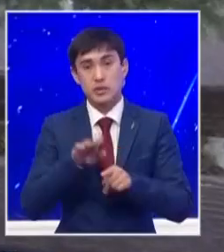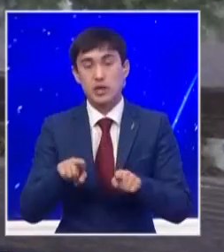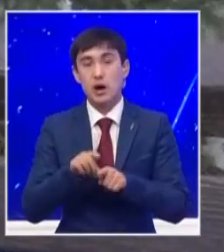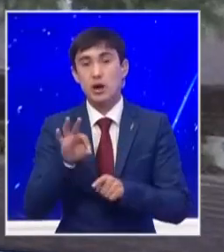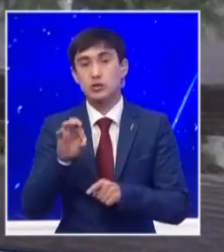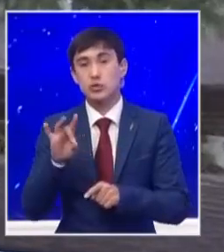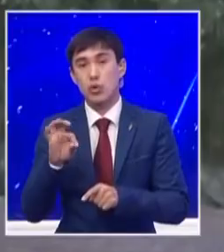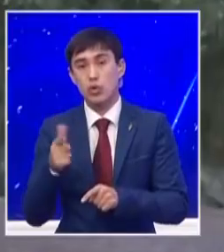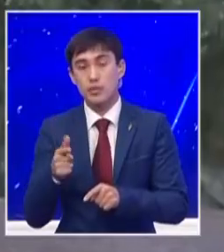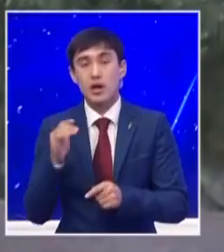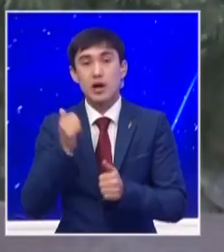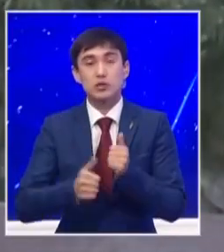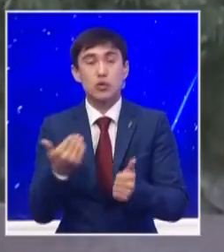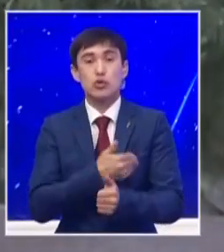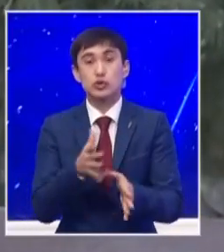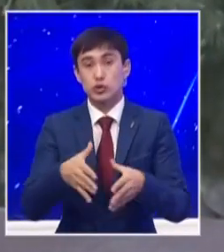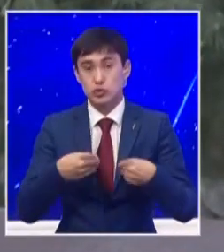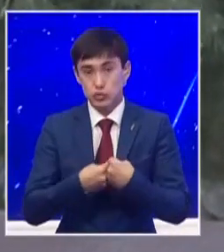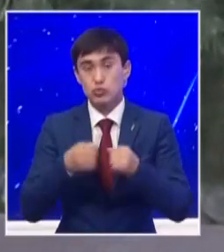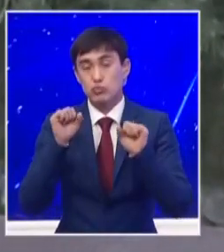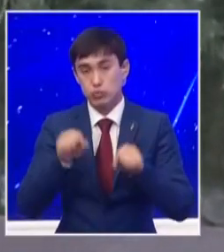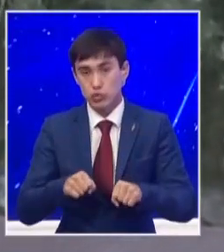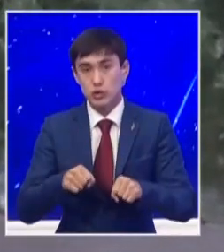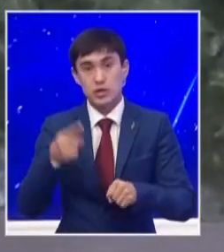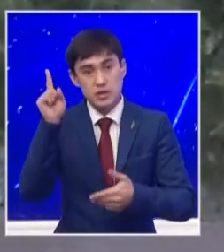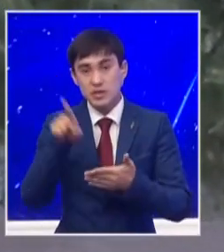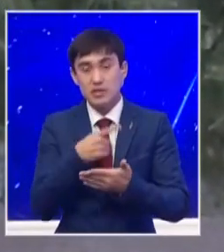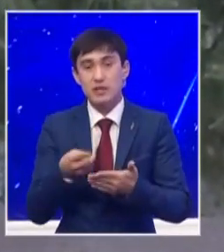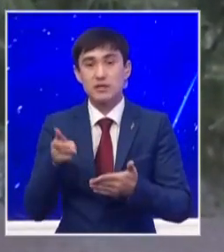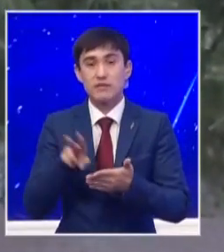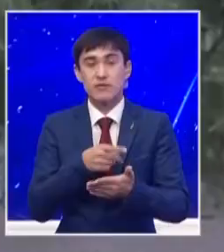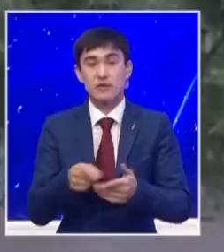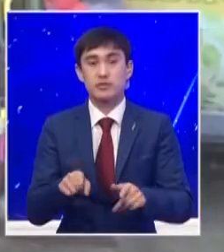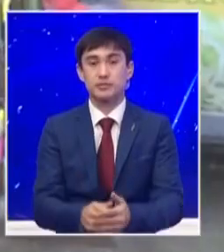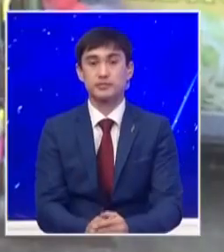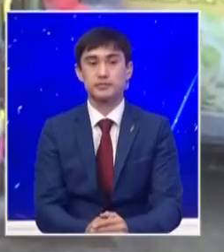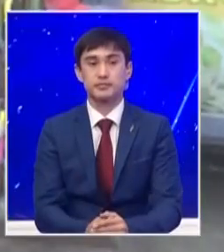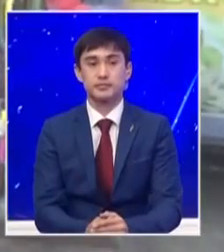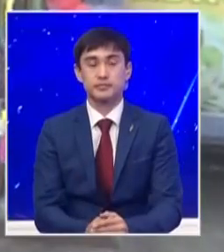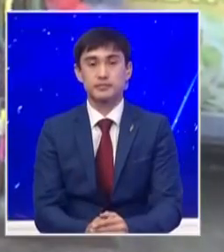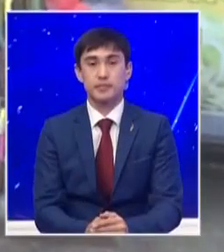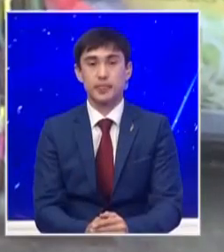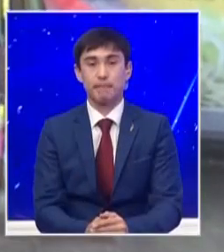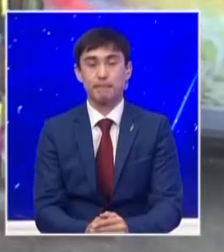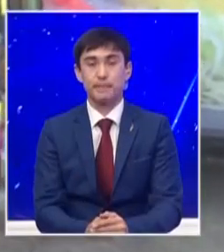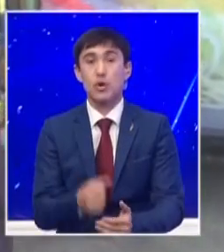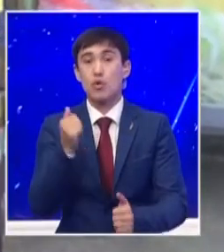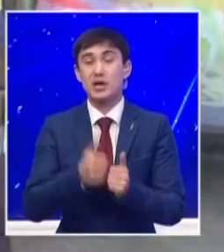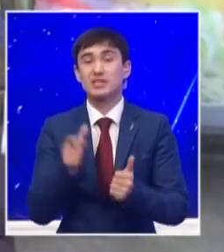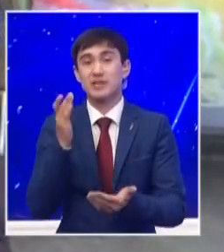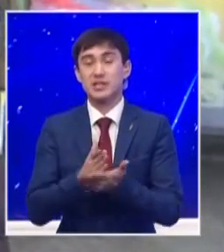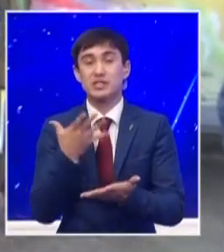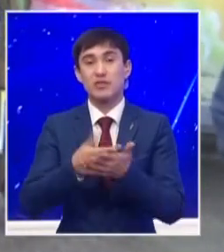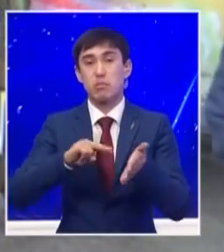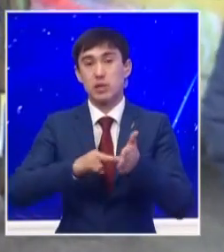астрологов кажды Кто хочет создать семю Пусть создат и не стоит верить всяким приметам У каждого есть